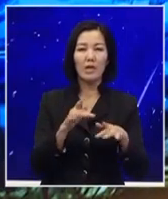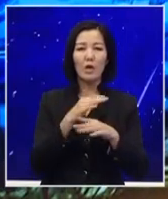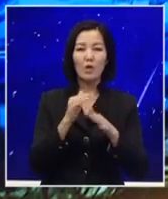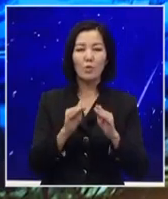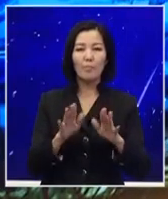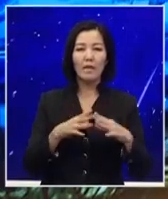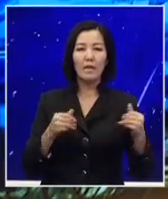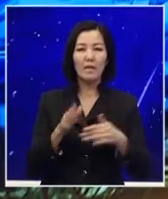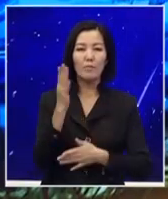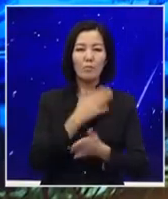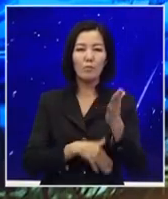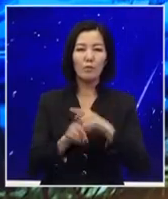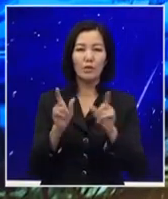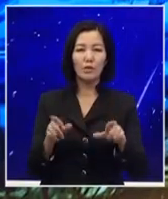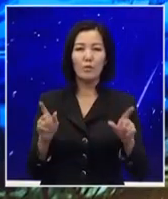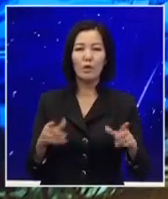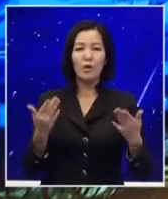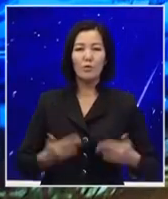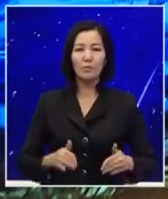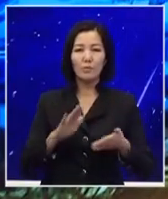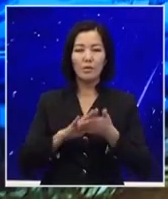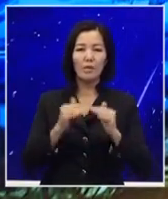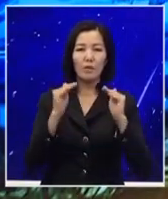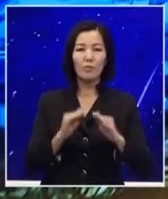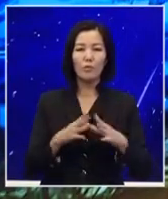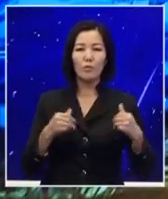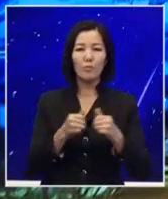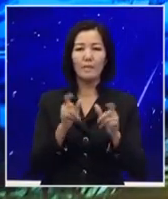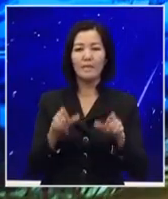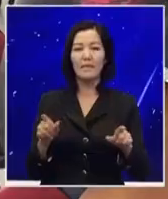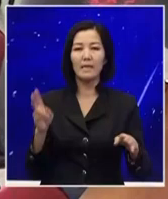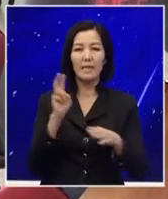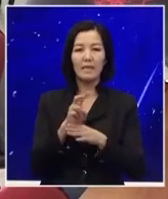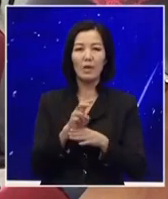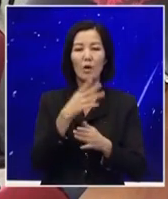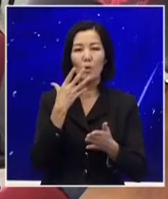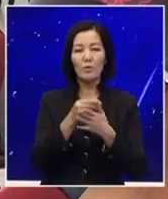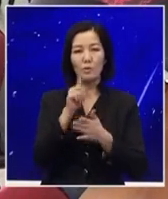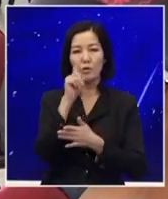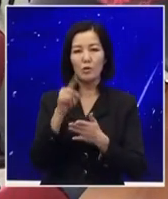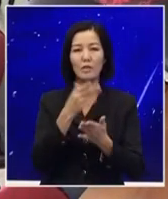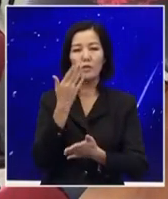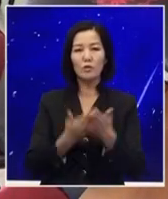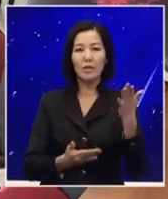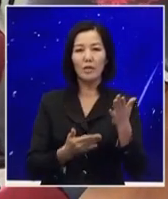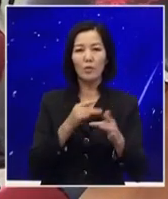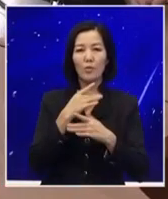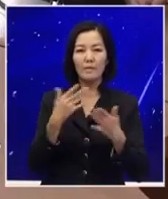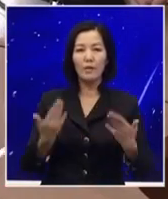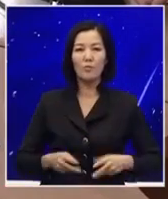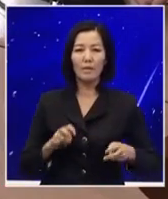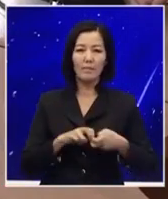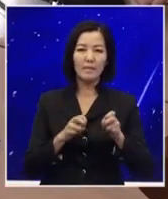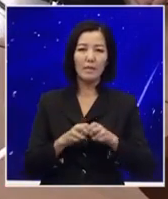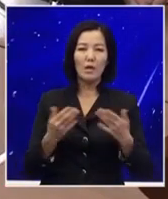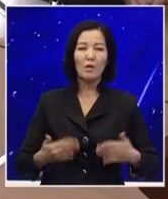аналар, мүмкіндігі шектеулі азаматтар мен тұрмысы төмен отбасы мүшелері келді. Олар көкейтесті сауалдарын қойды. Сауалдардың дені әлеуметтік